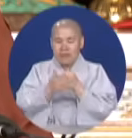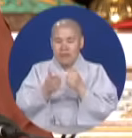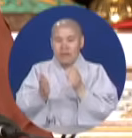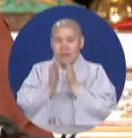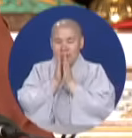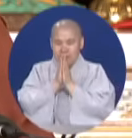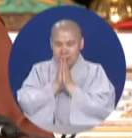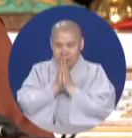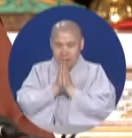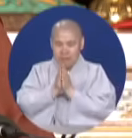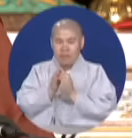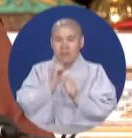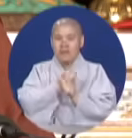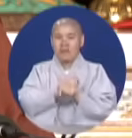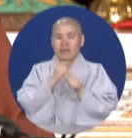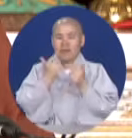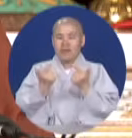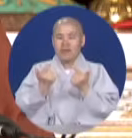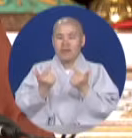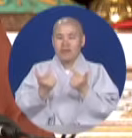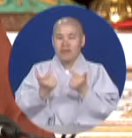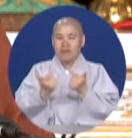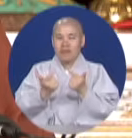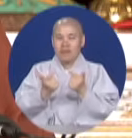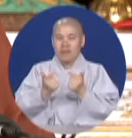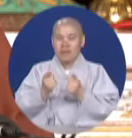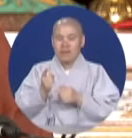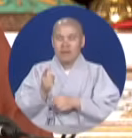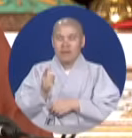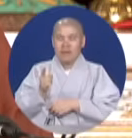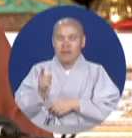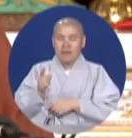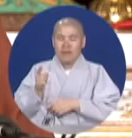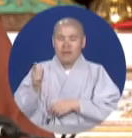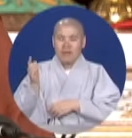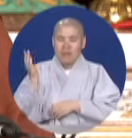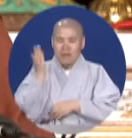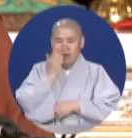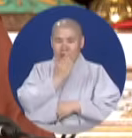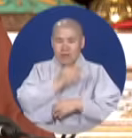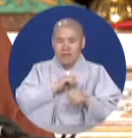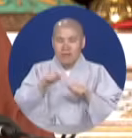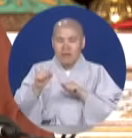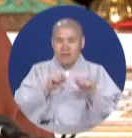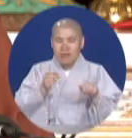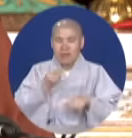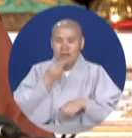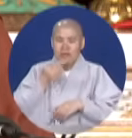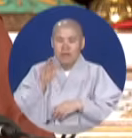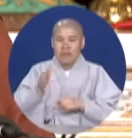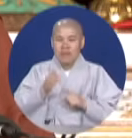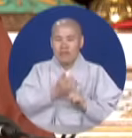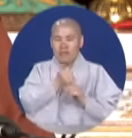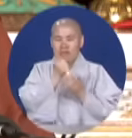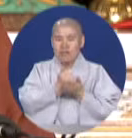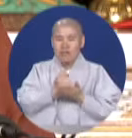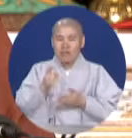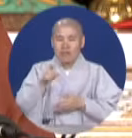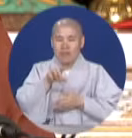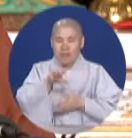기도도 하나도 안 하고 뭐 전혀 실천한 게 없는데 석가모니가 뭐 어디서 태어났고